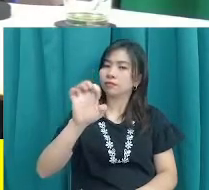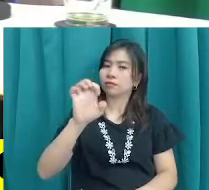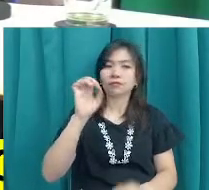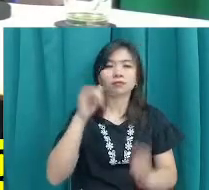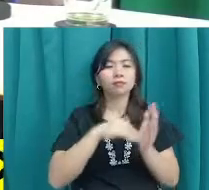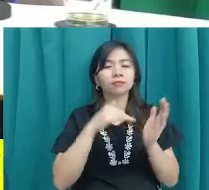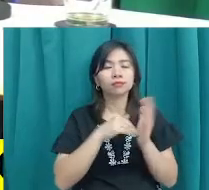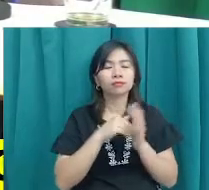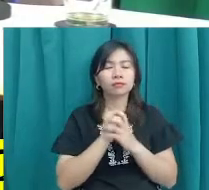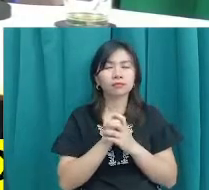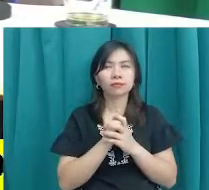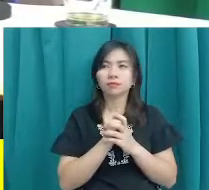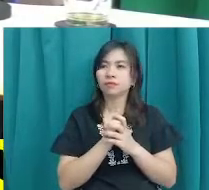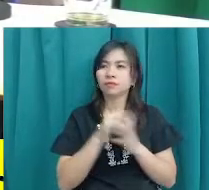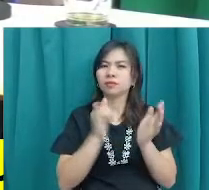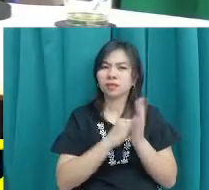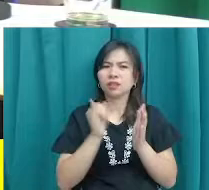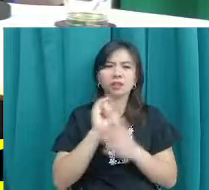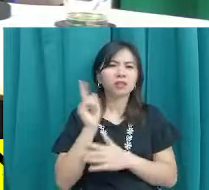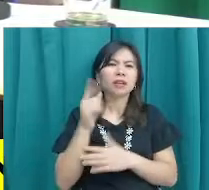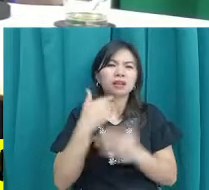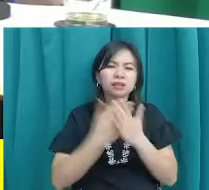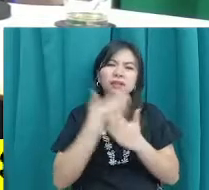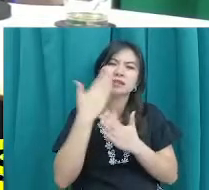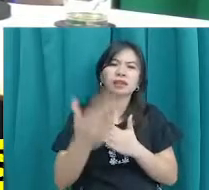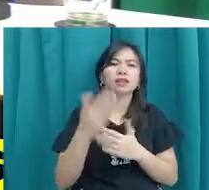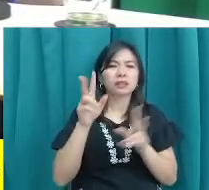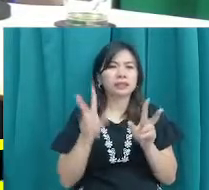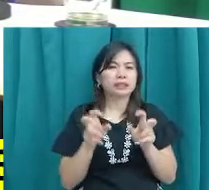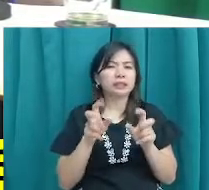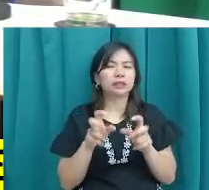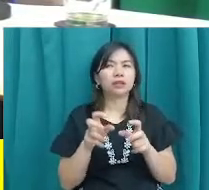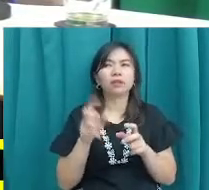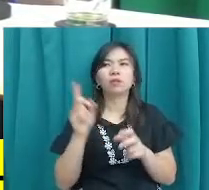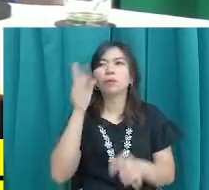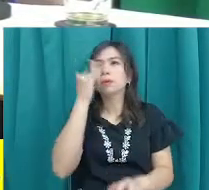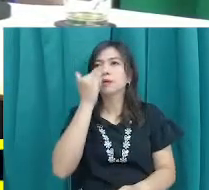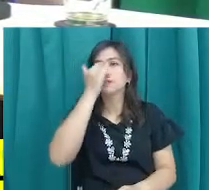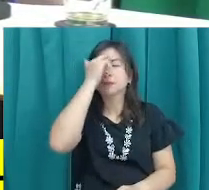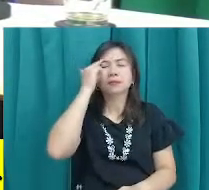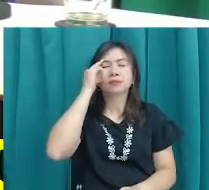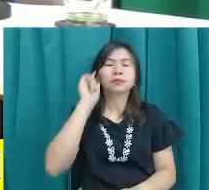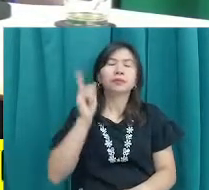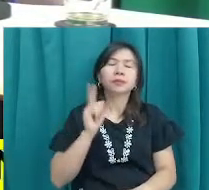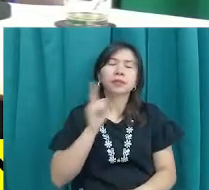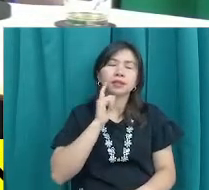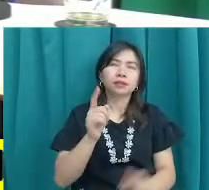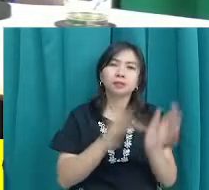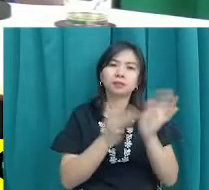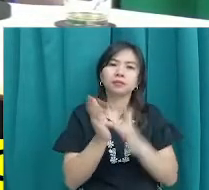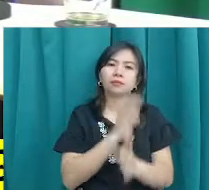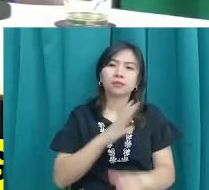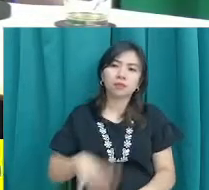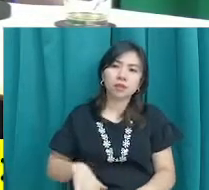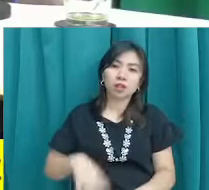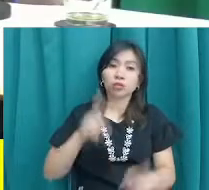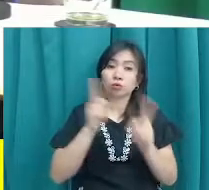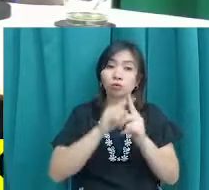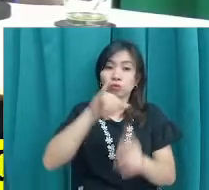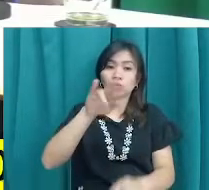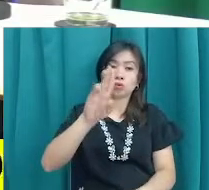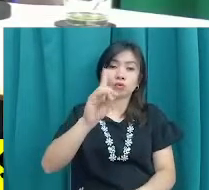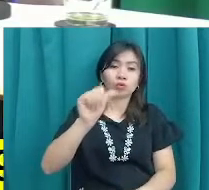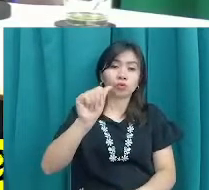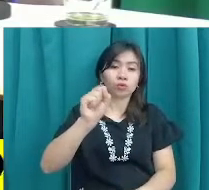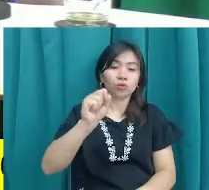Christ. Yan ang sunod mong title. Bakit? Ano sabi ng Panginoon Hesus Kristo sa kanya? Ikaw na mismo nagsabi. Wala nang iyo, wala nang